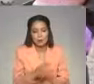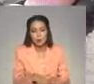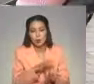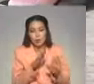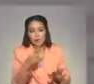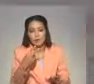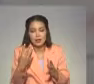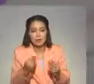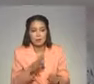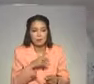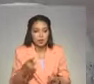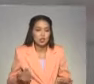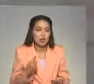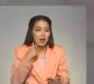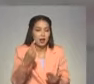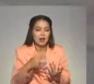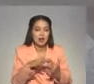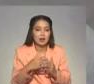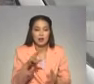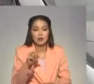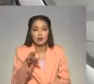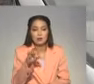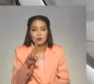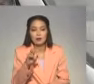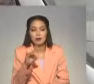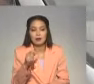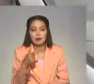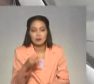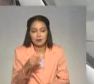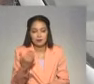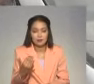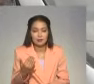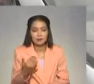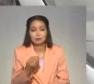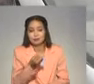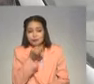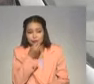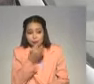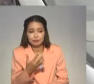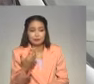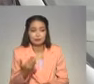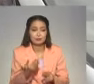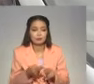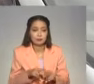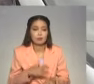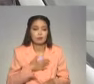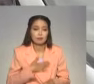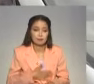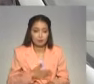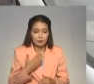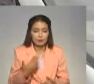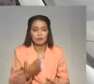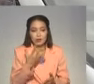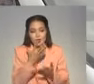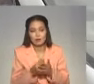время они жили в отдаленных селах Катон-Карагая. Впечатления очень хорошие. Ребенок чувствовал себя спокойно, как в своей